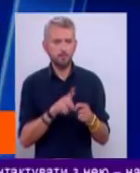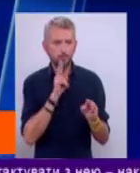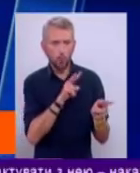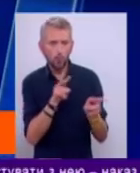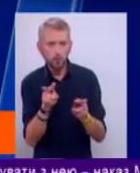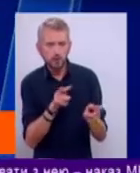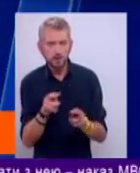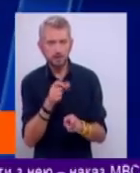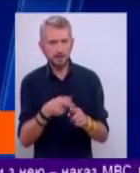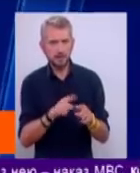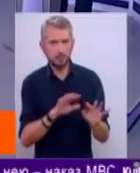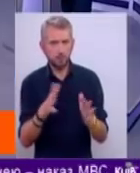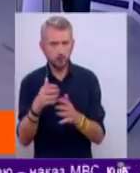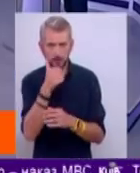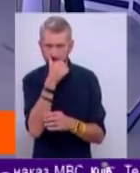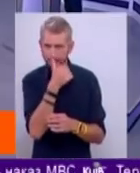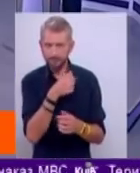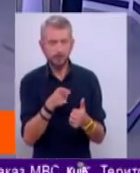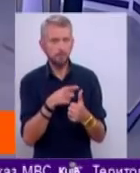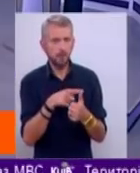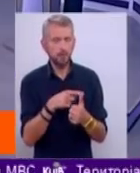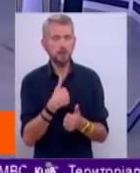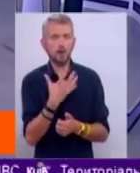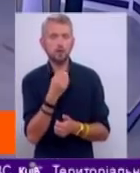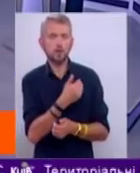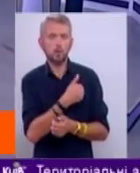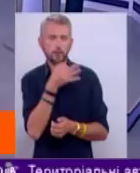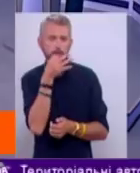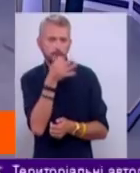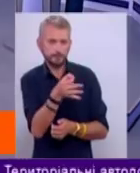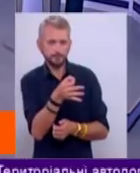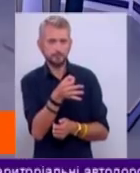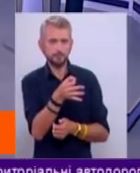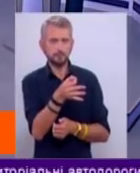услідити за цими подіями. Це перше. От я ще хочу одну таку ремарку.